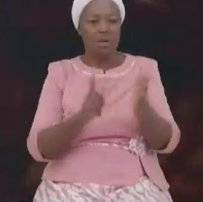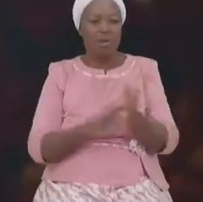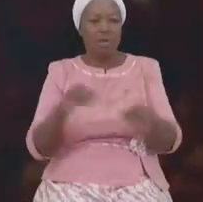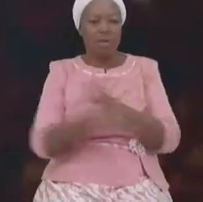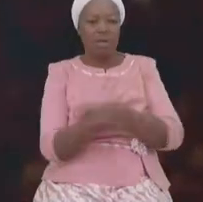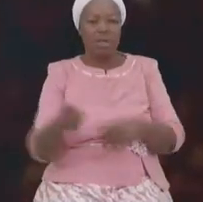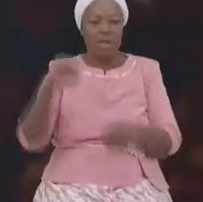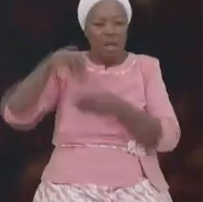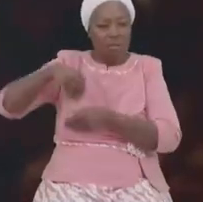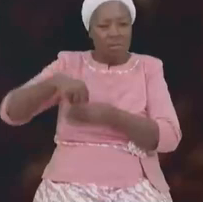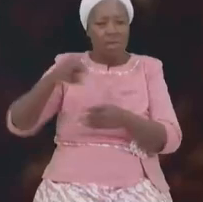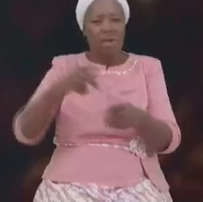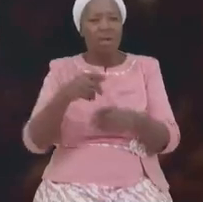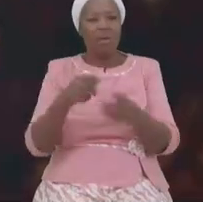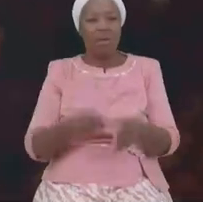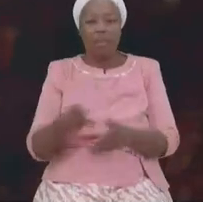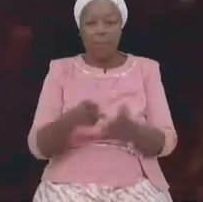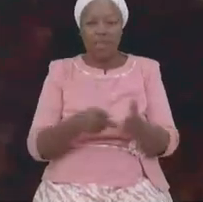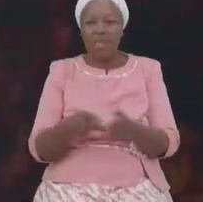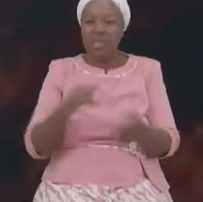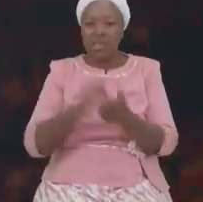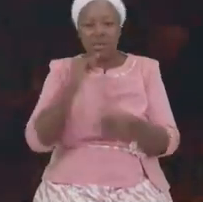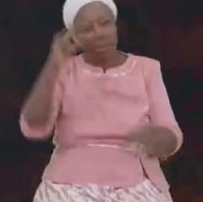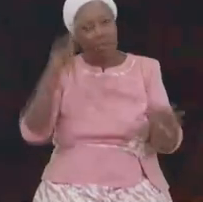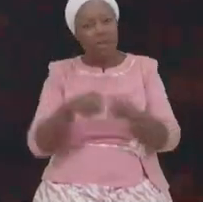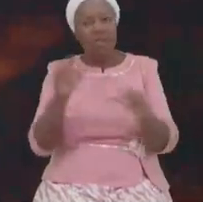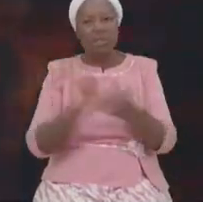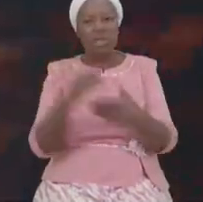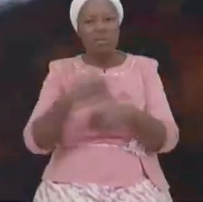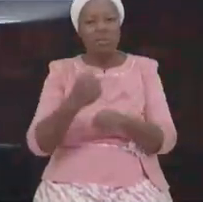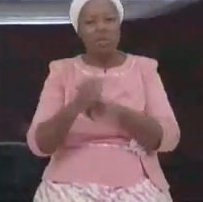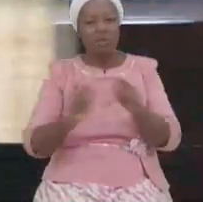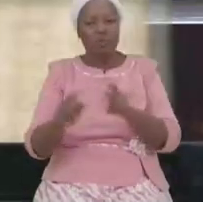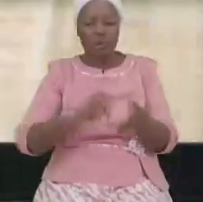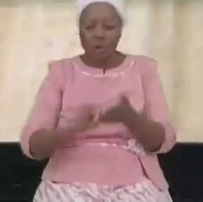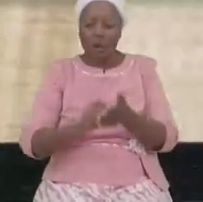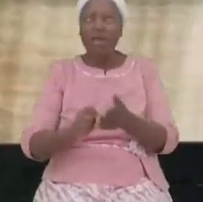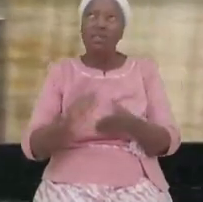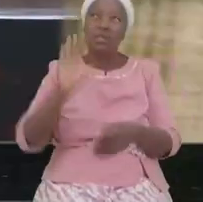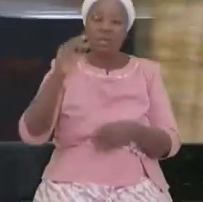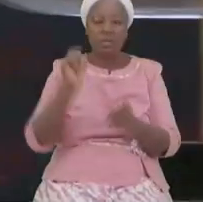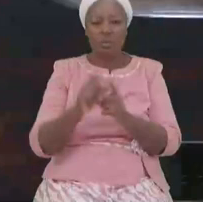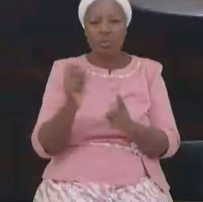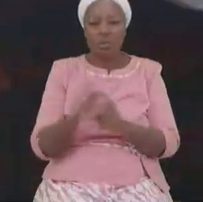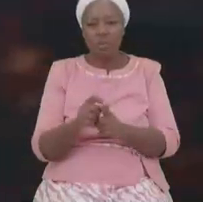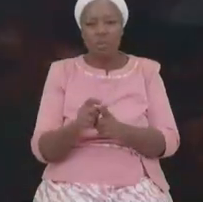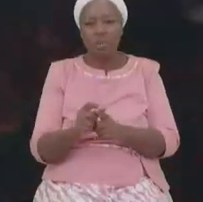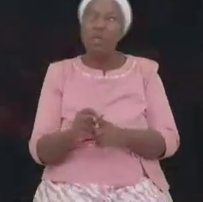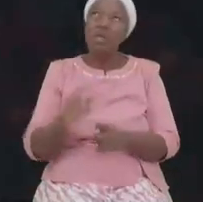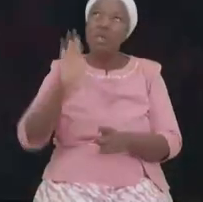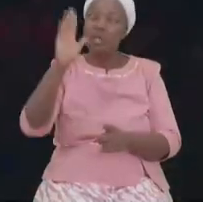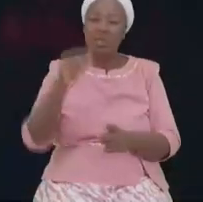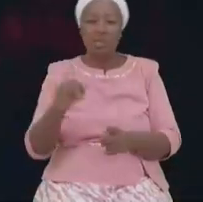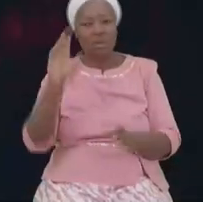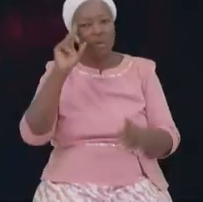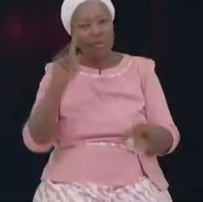d'eux. C'est une alliance qui fait qu'il écrit sa parole, son alliance,